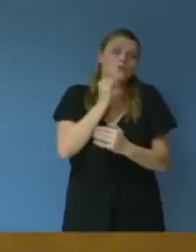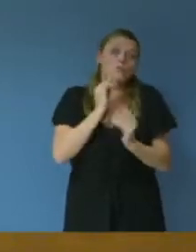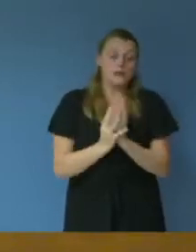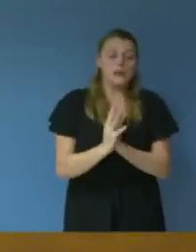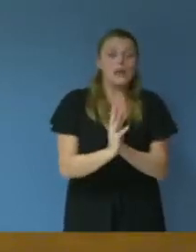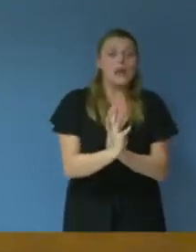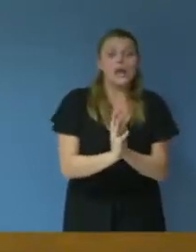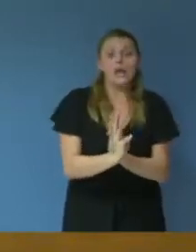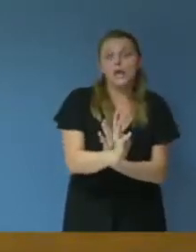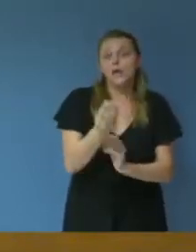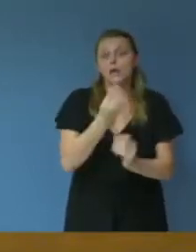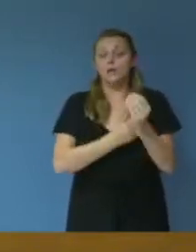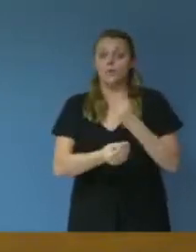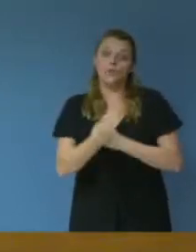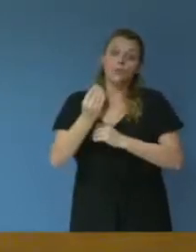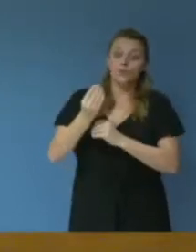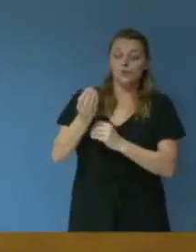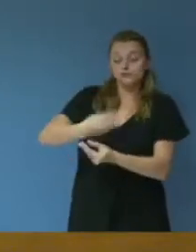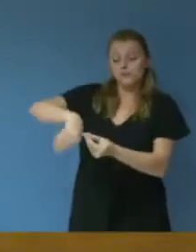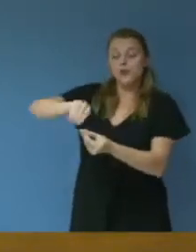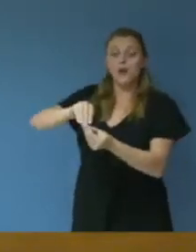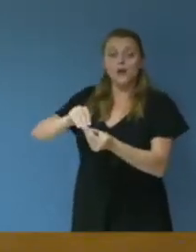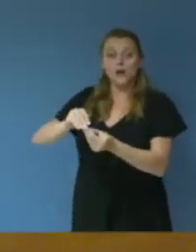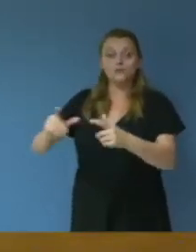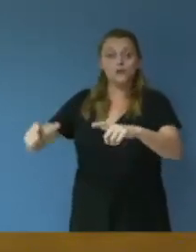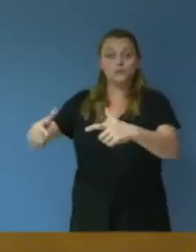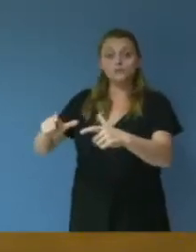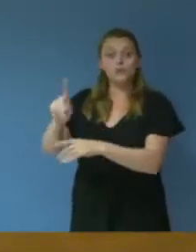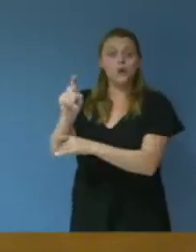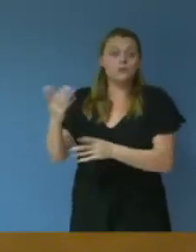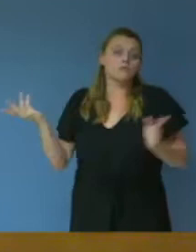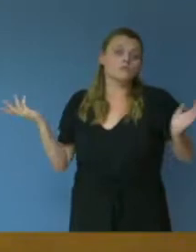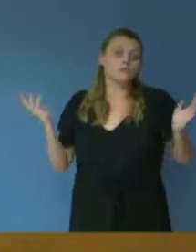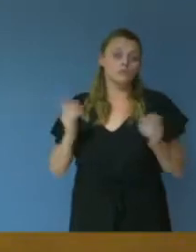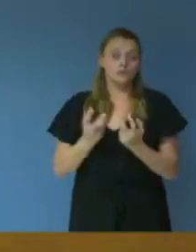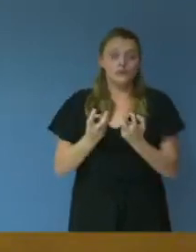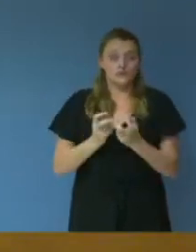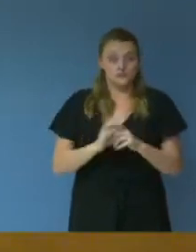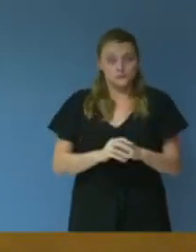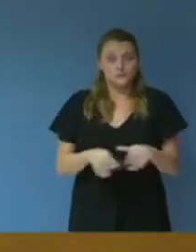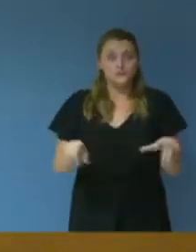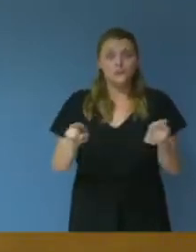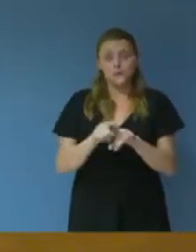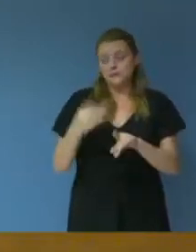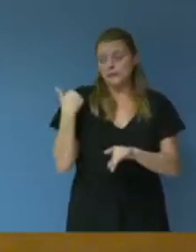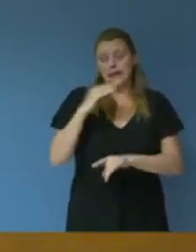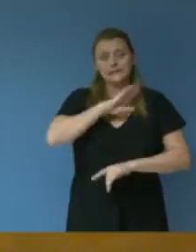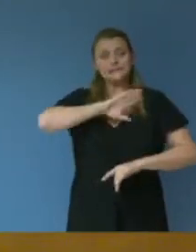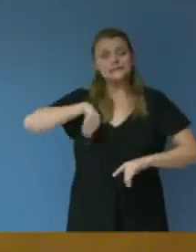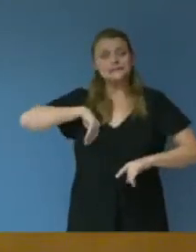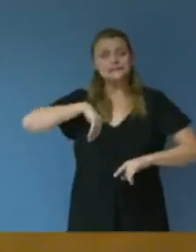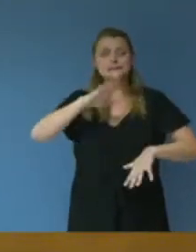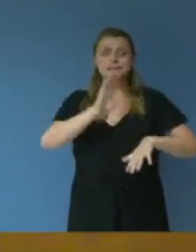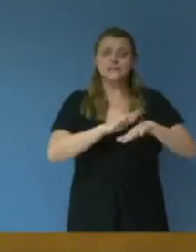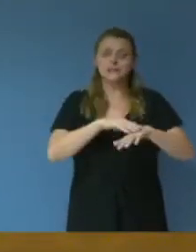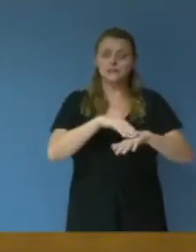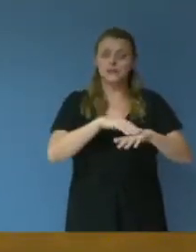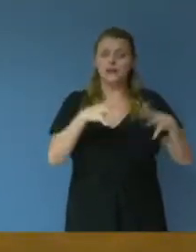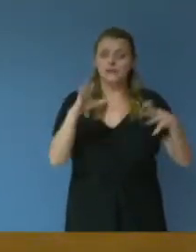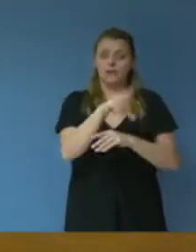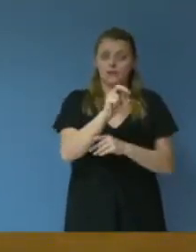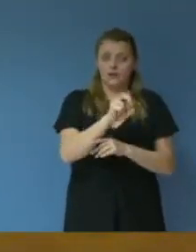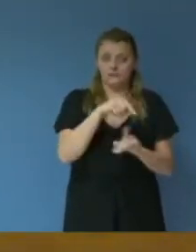un plan d'eau. Troisièmement, je redis ici que ce qui a été dit au dernier conseil communautaire relatif à l'urgence, je pense, de